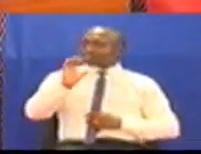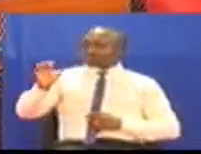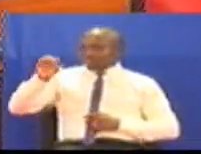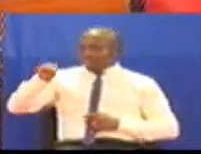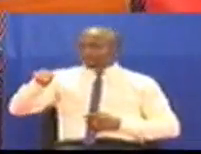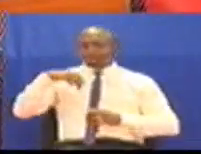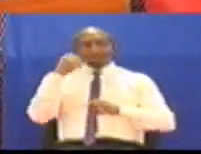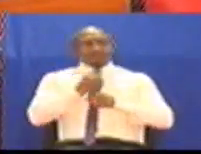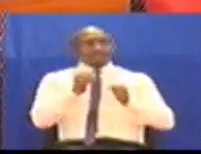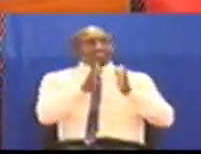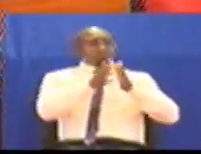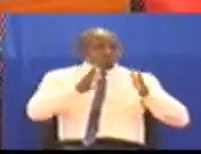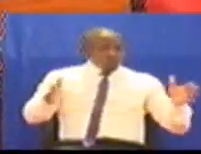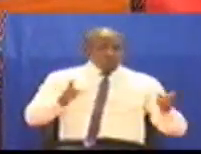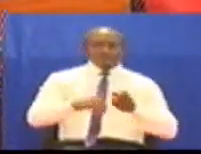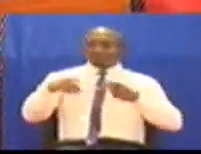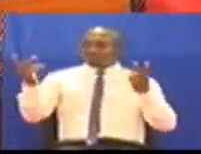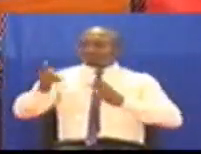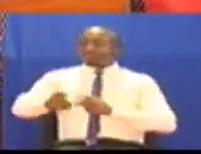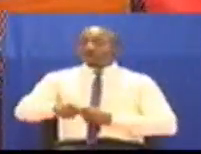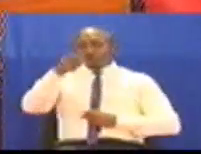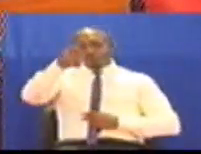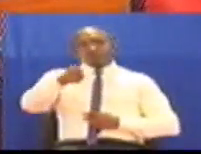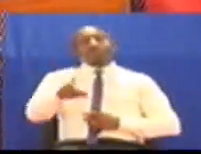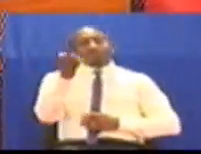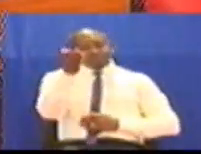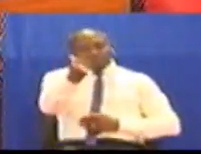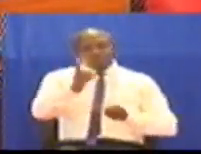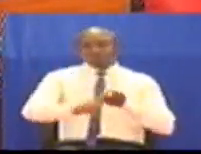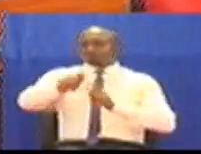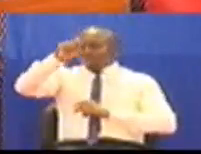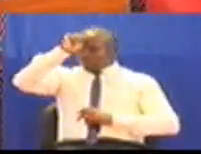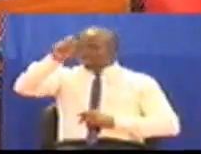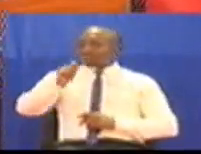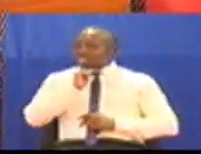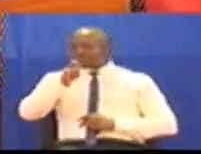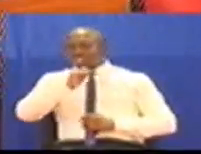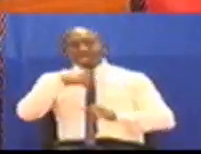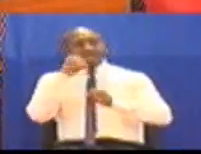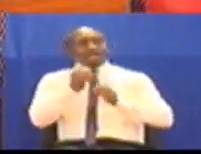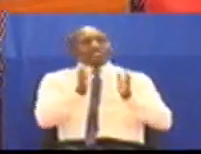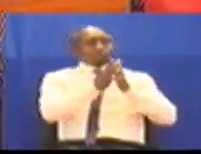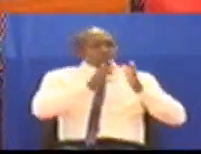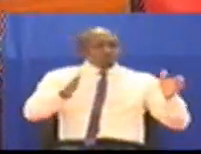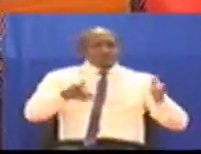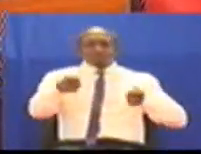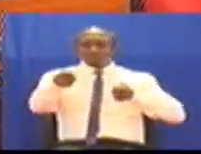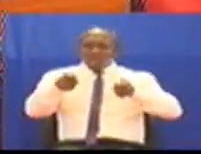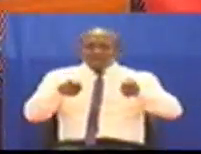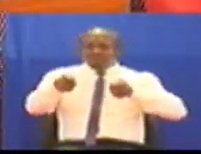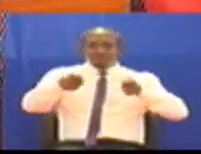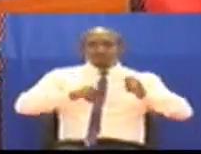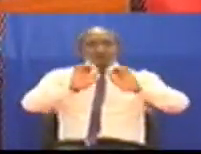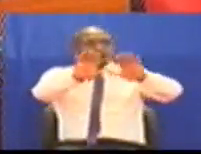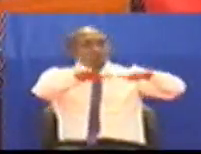kazi kubwa, lakini nikupongeze wewe pamoja na Mheshimiwa Spika kwa kazi kubwa ya kuliendesha bunge hili